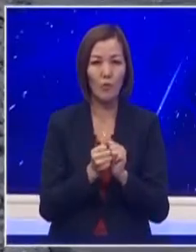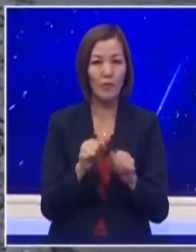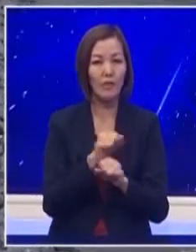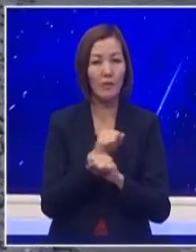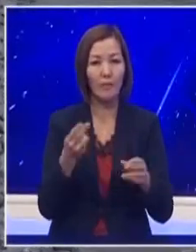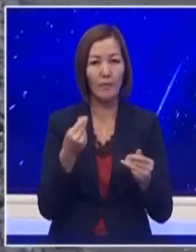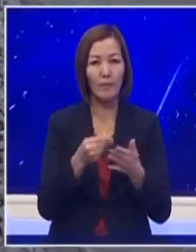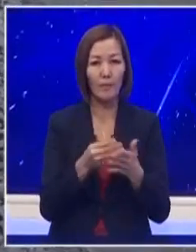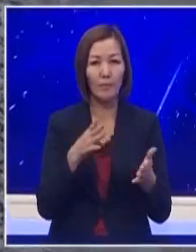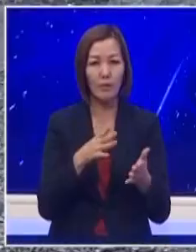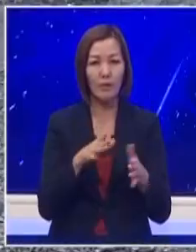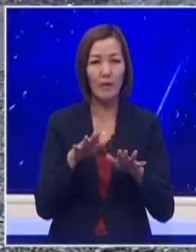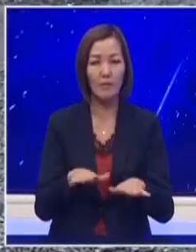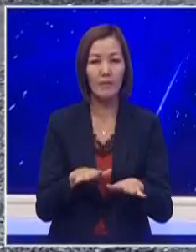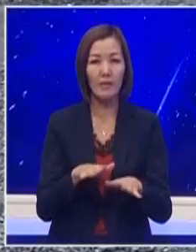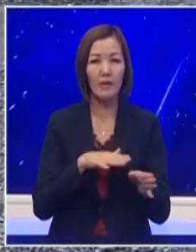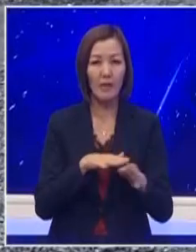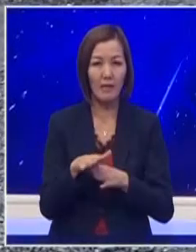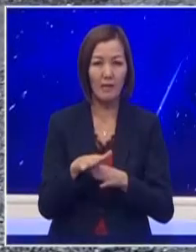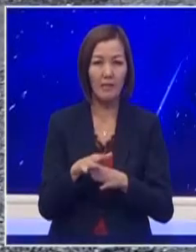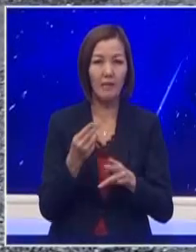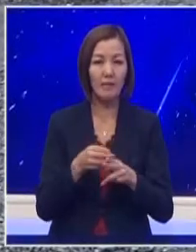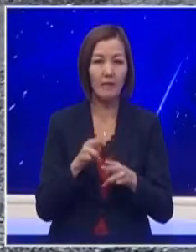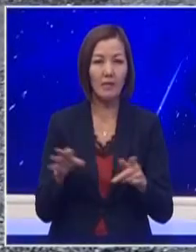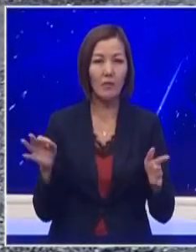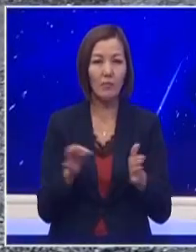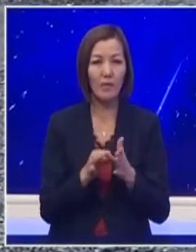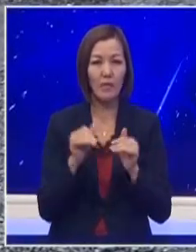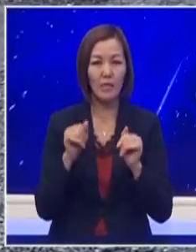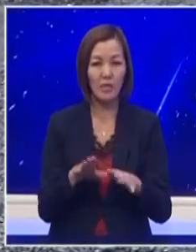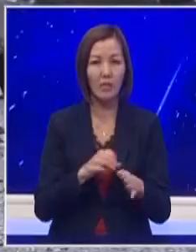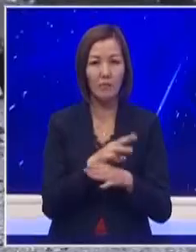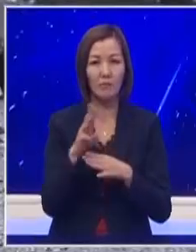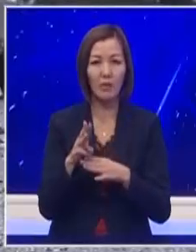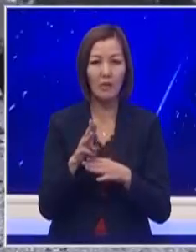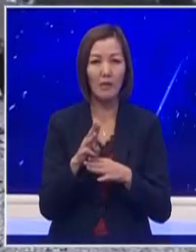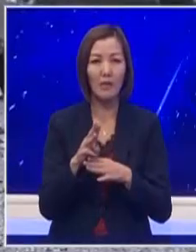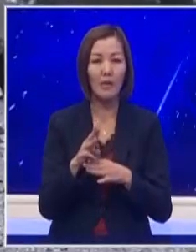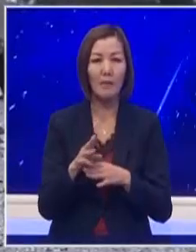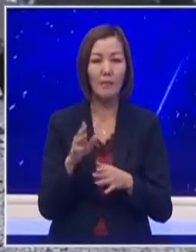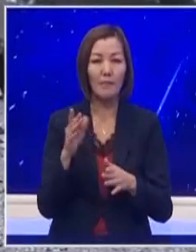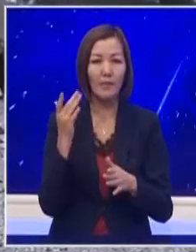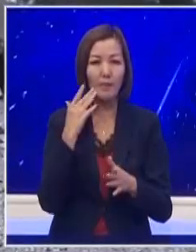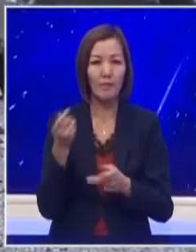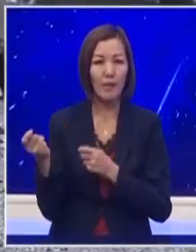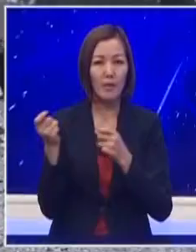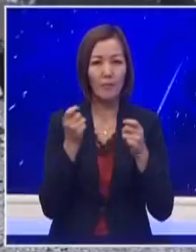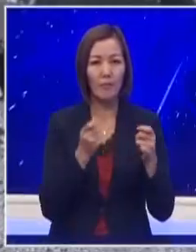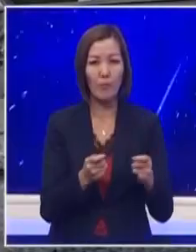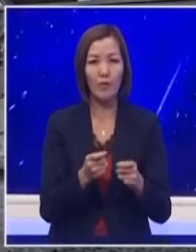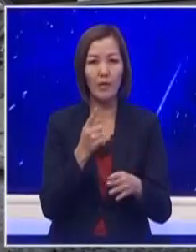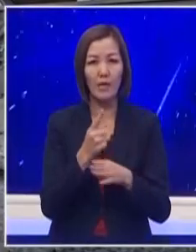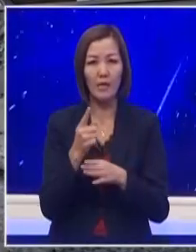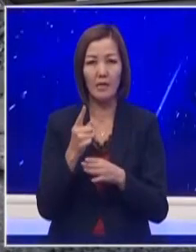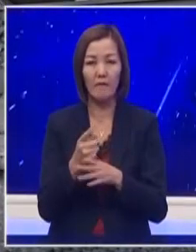недопущения роста цен в местах реализации в этой в этой цели приняты меры по обеспечению бесперебойной транспортировки и